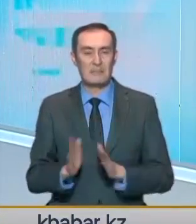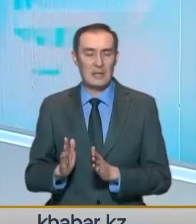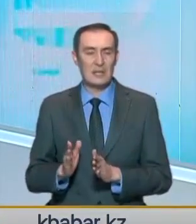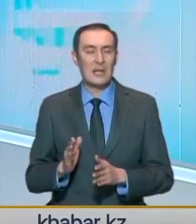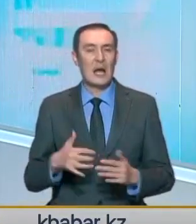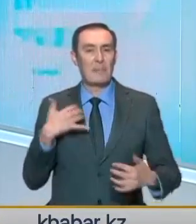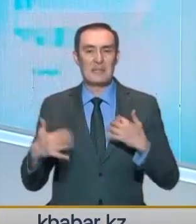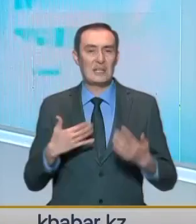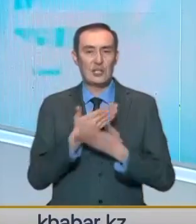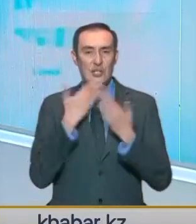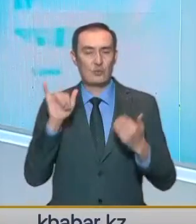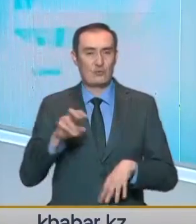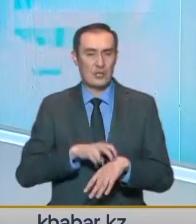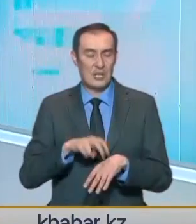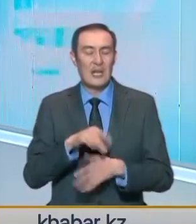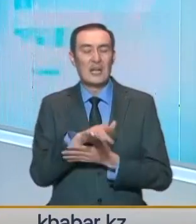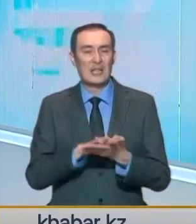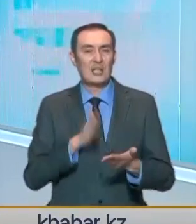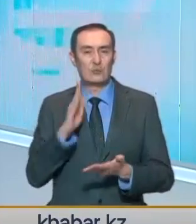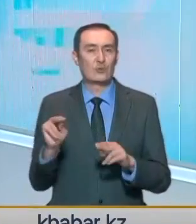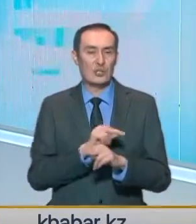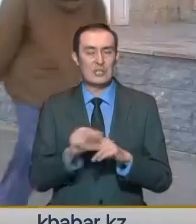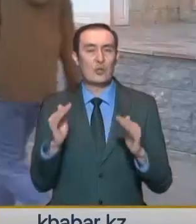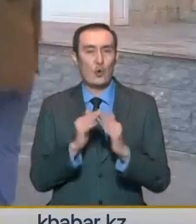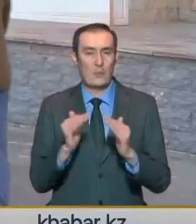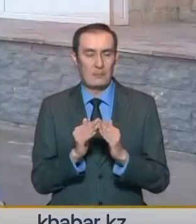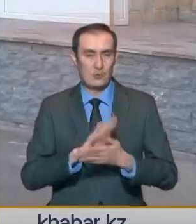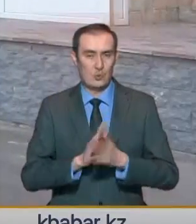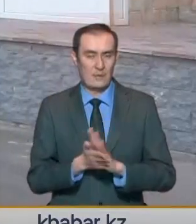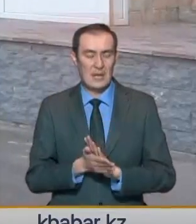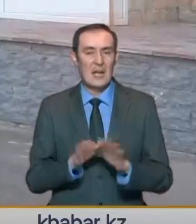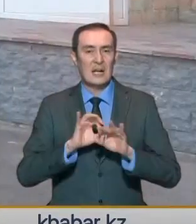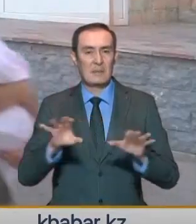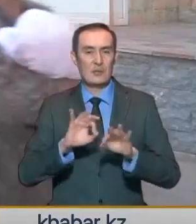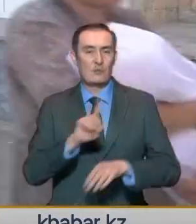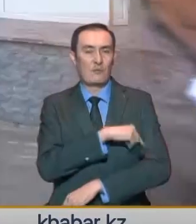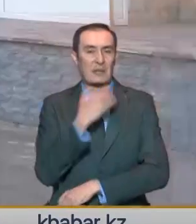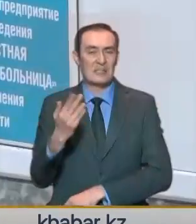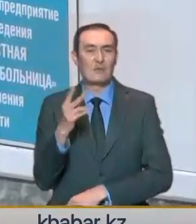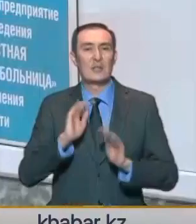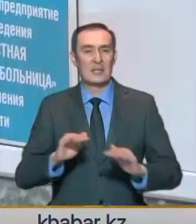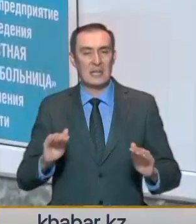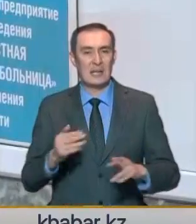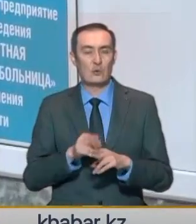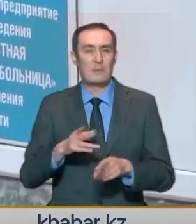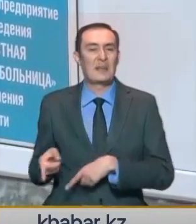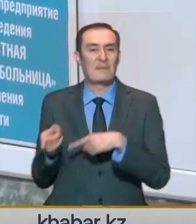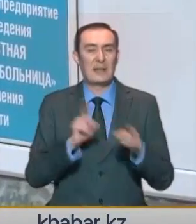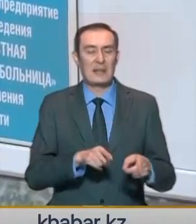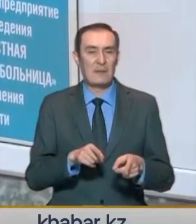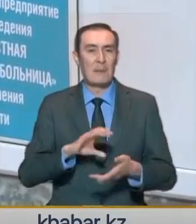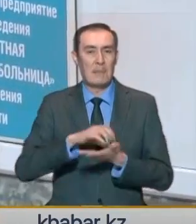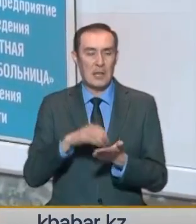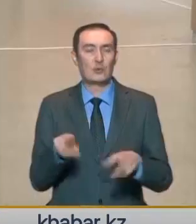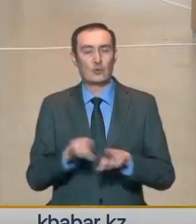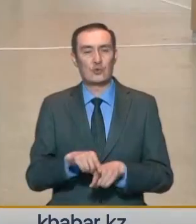не вызывает опасений у врачей. Дальше они будут получать амбулаторное лечение, комментируют в больнице. Двое детей, которых перевели из реанимации в